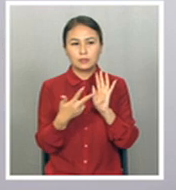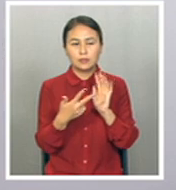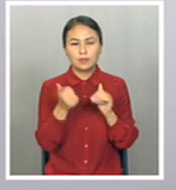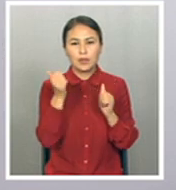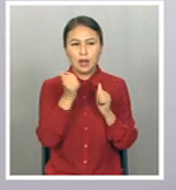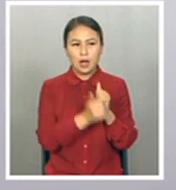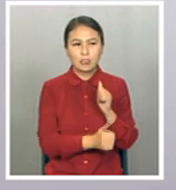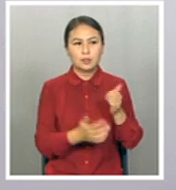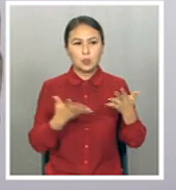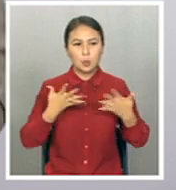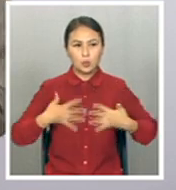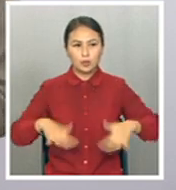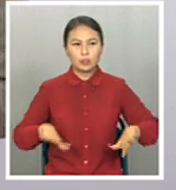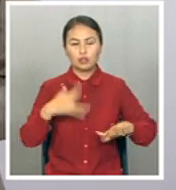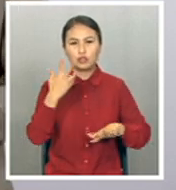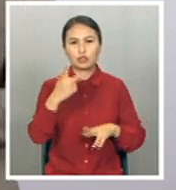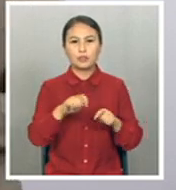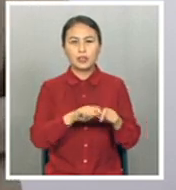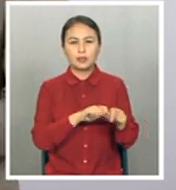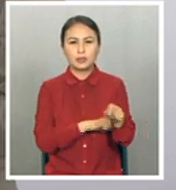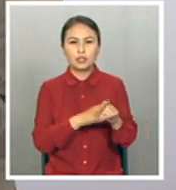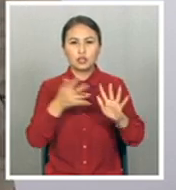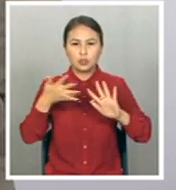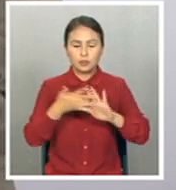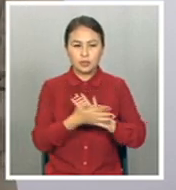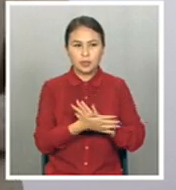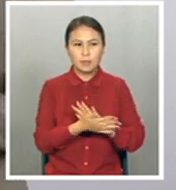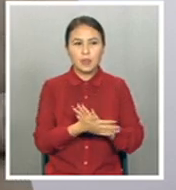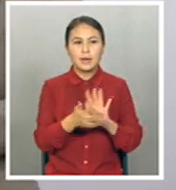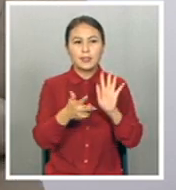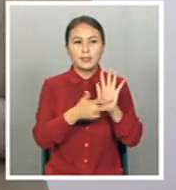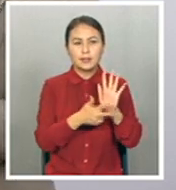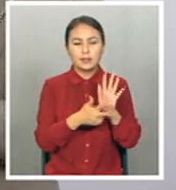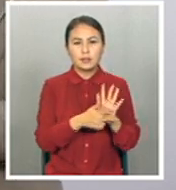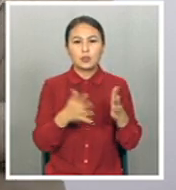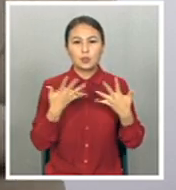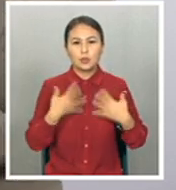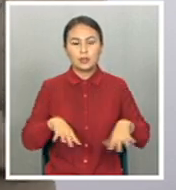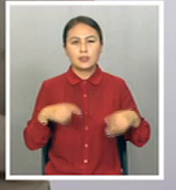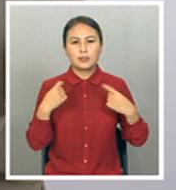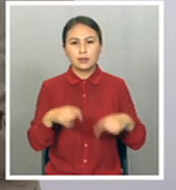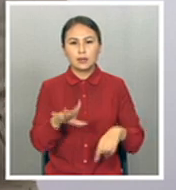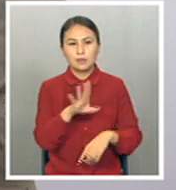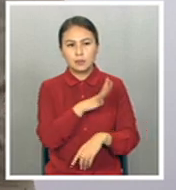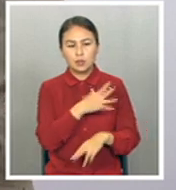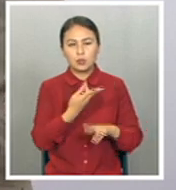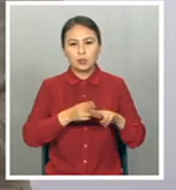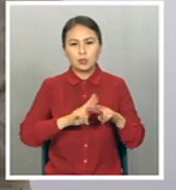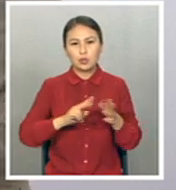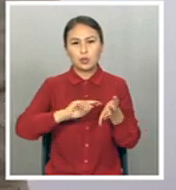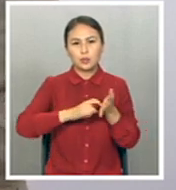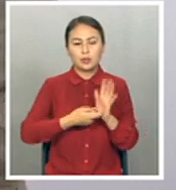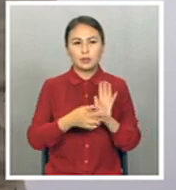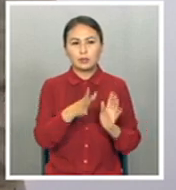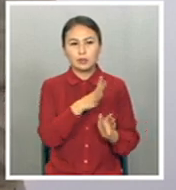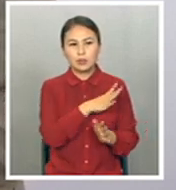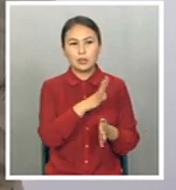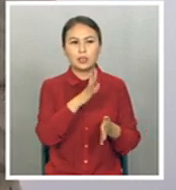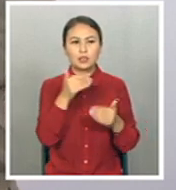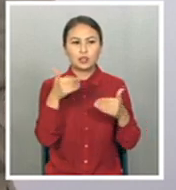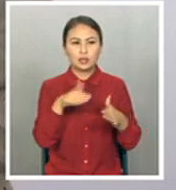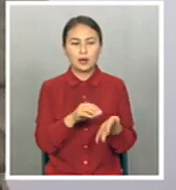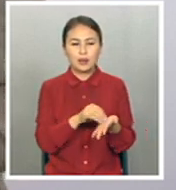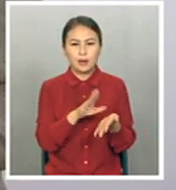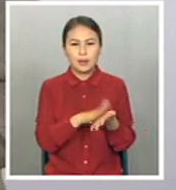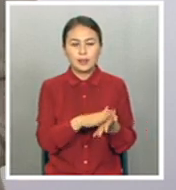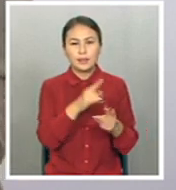әрбір көйлекке 3 метрден жұмсап, 8 көйлек сатқанымыз. Сол үшін екеуін көбейттік. Енді бұны